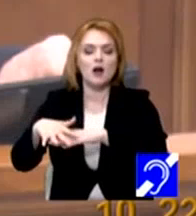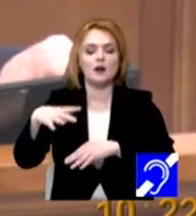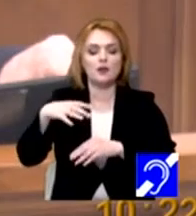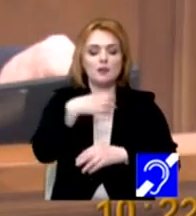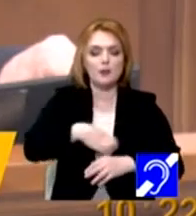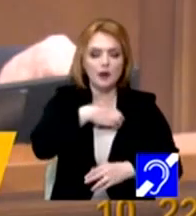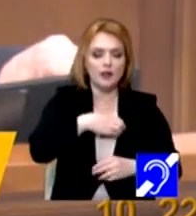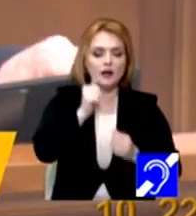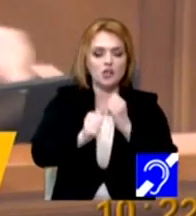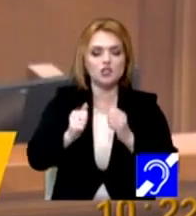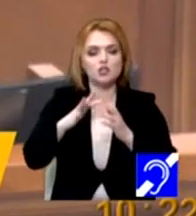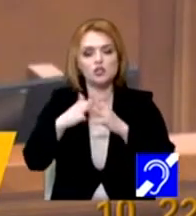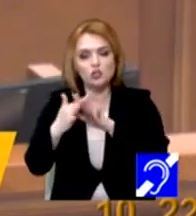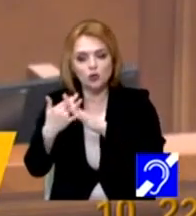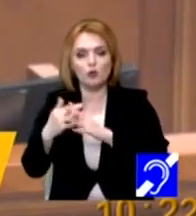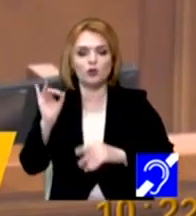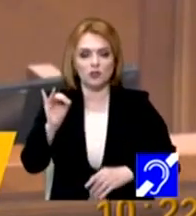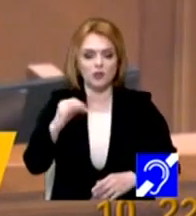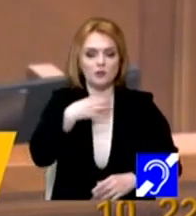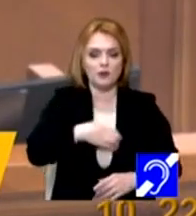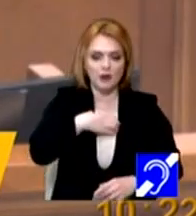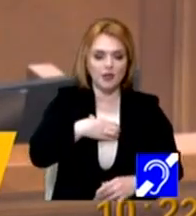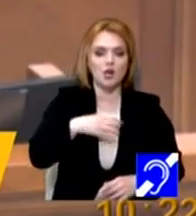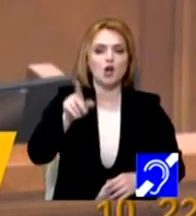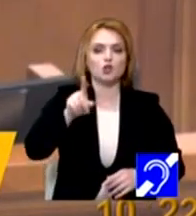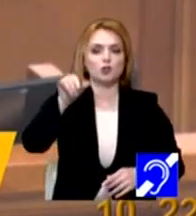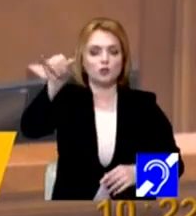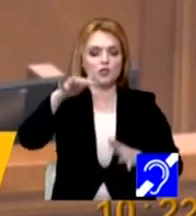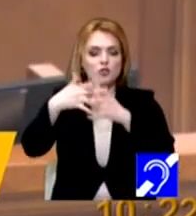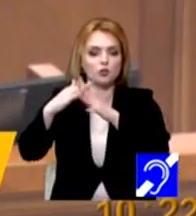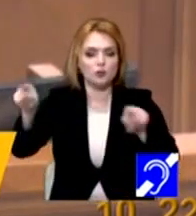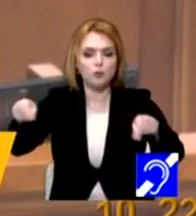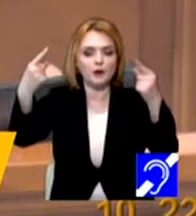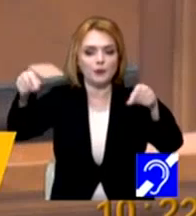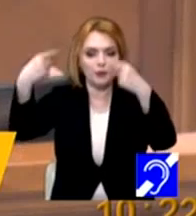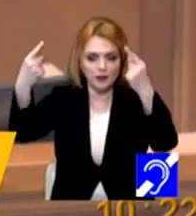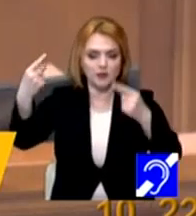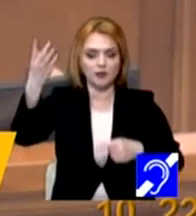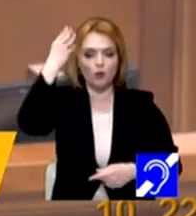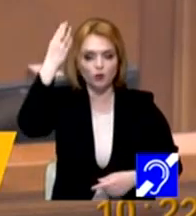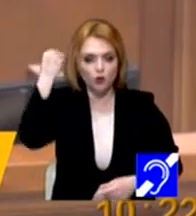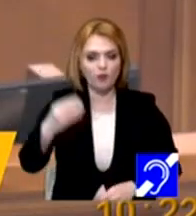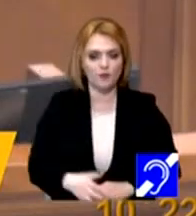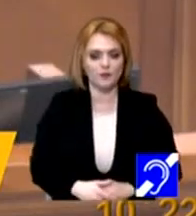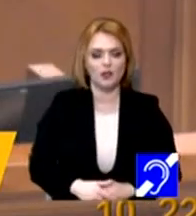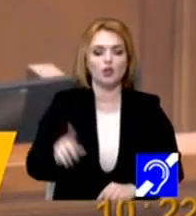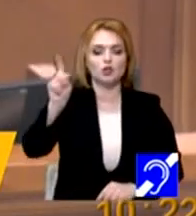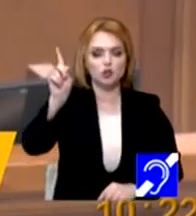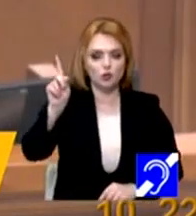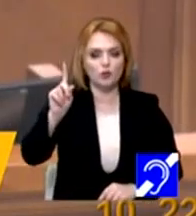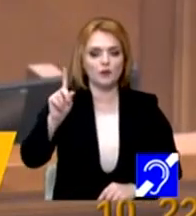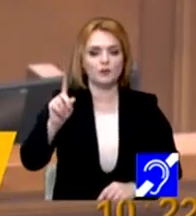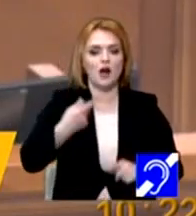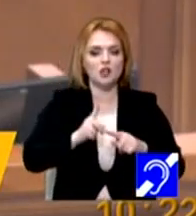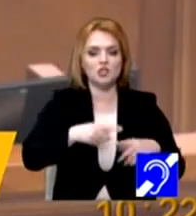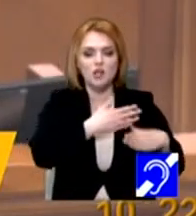noștri. Preponderent, aceste proiecte vor fi îndreptate în regiunile țării, în satele din Republica Moldova, pentru ca această